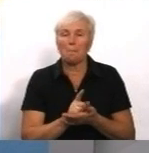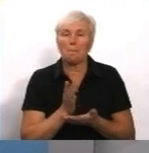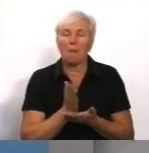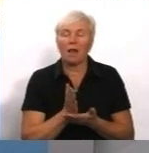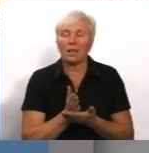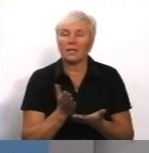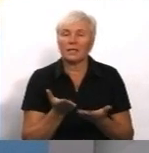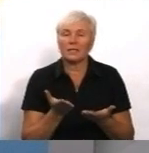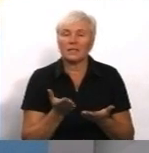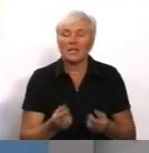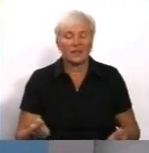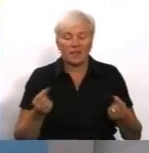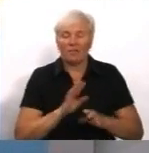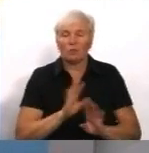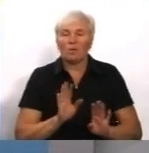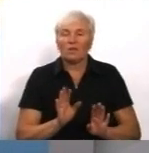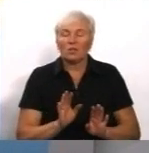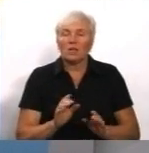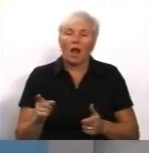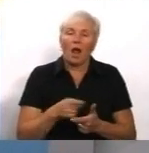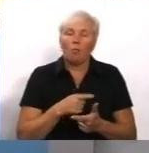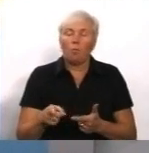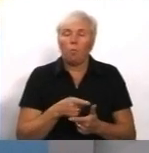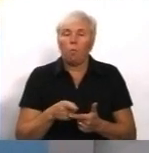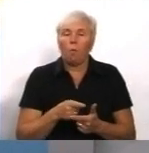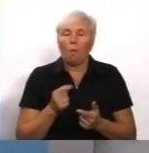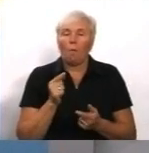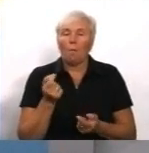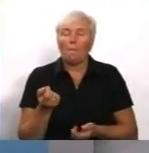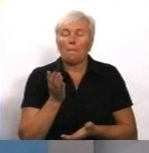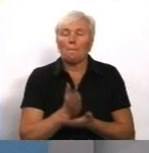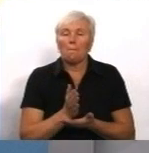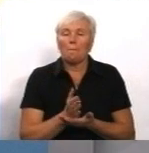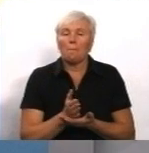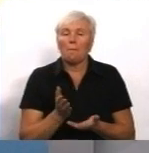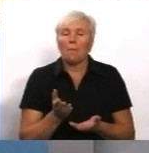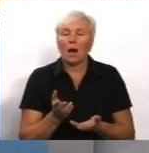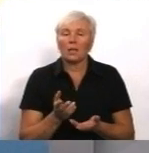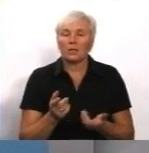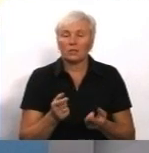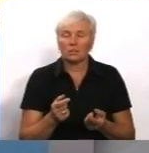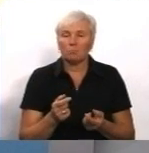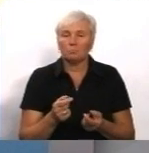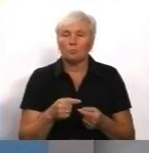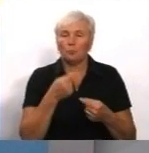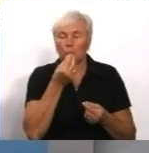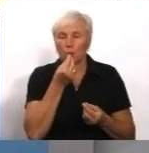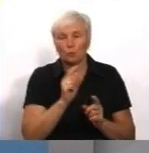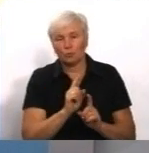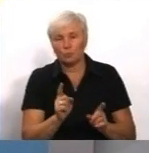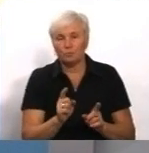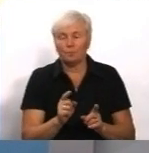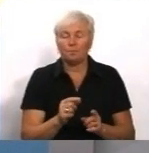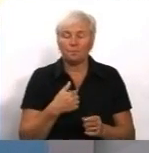якісь невідповідності або мали, наприклад, фальсифікацію продукції. Тому вже зараз